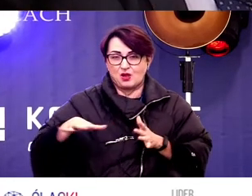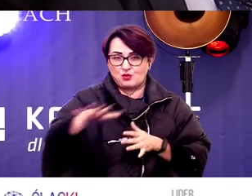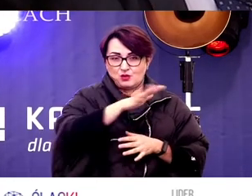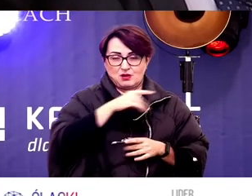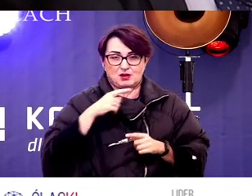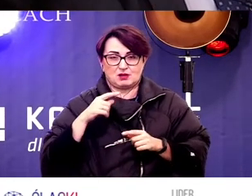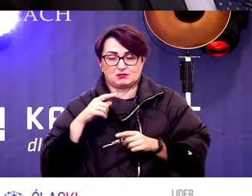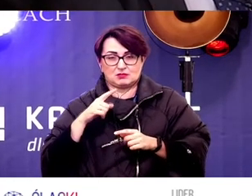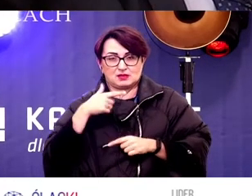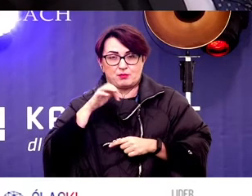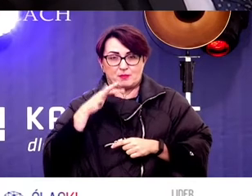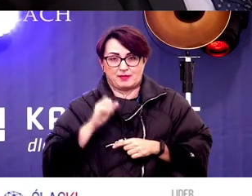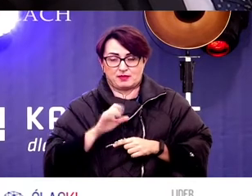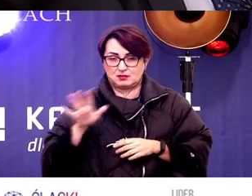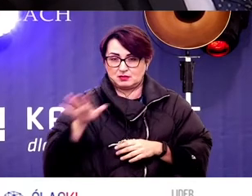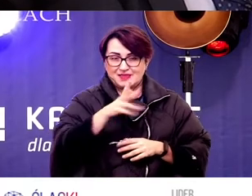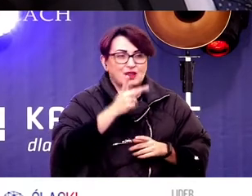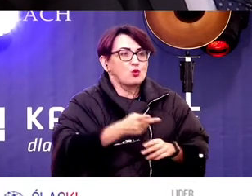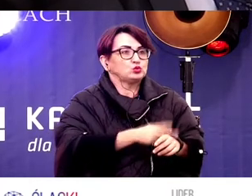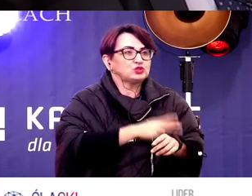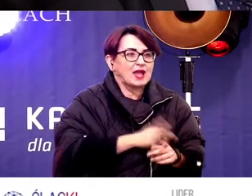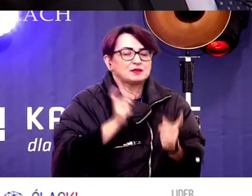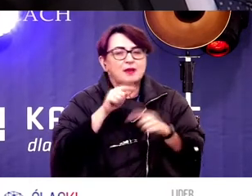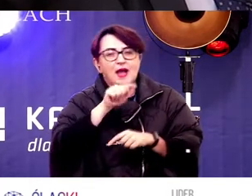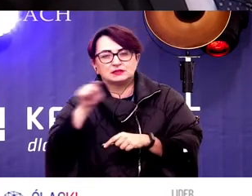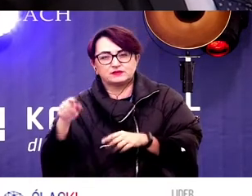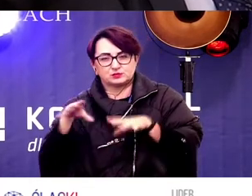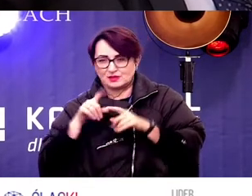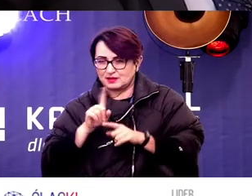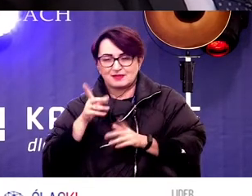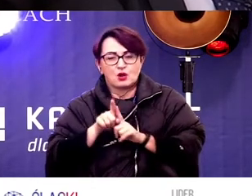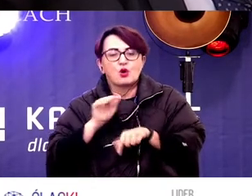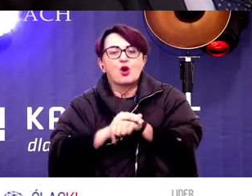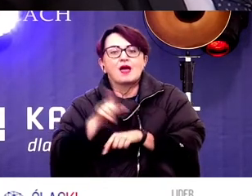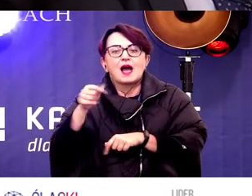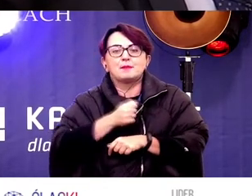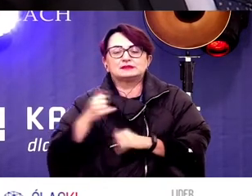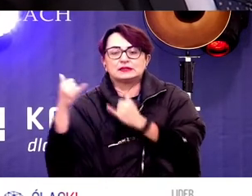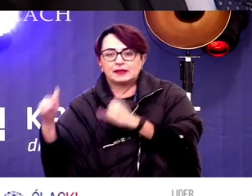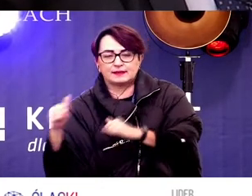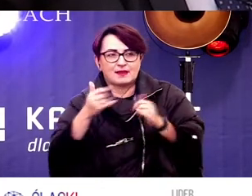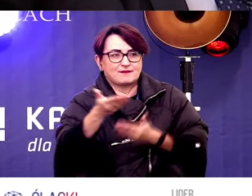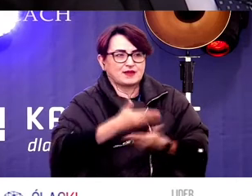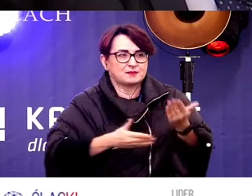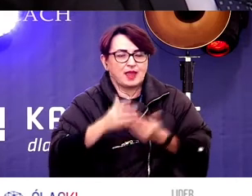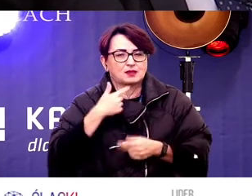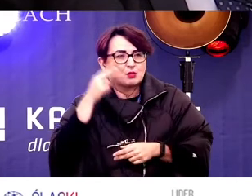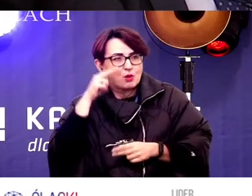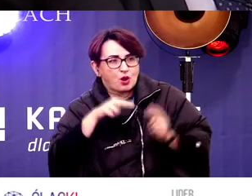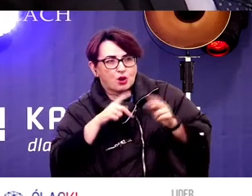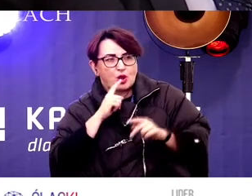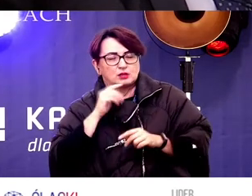dyplomatycznym. Nie tylko z urzędnikami państwa przyjmującego, ale z kolegami z innych ambasad. Wymieniamy wtedy swoje poglądy na różne